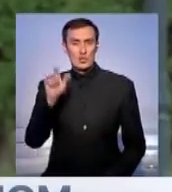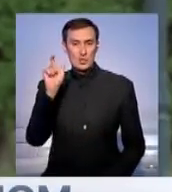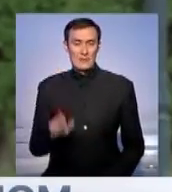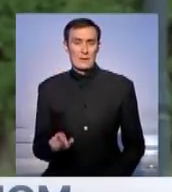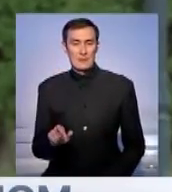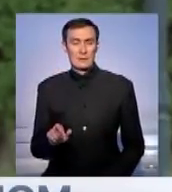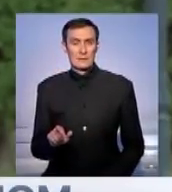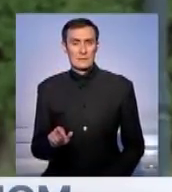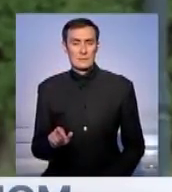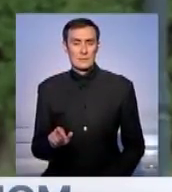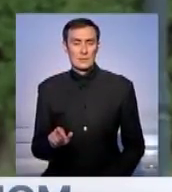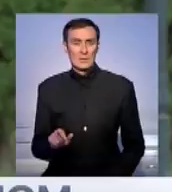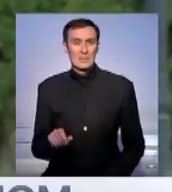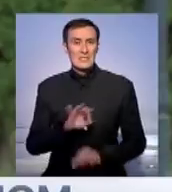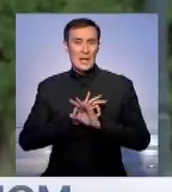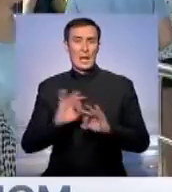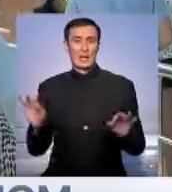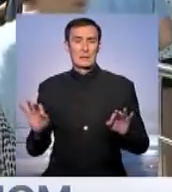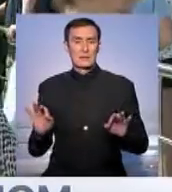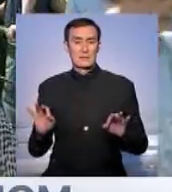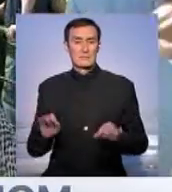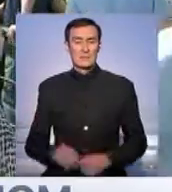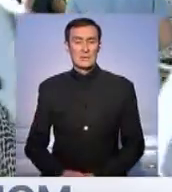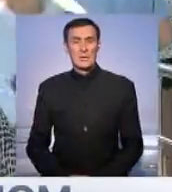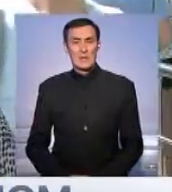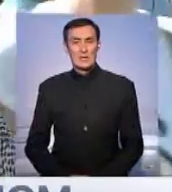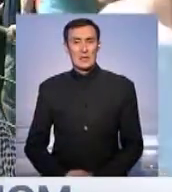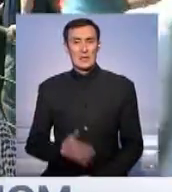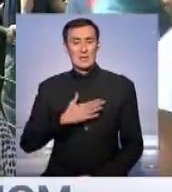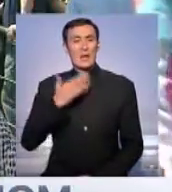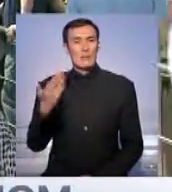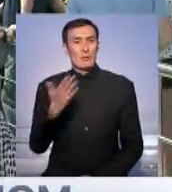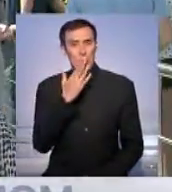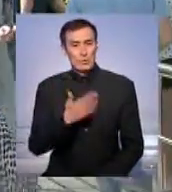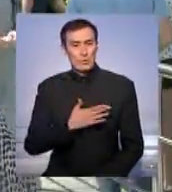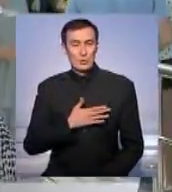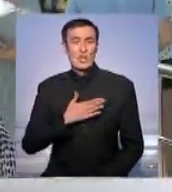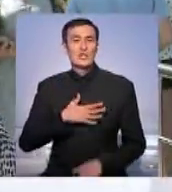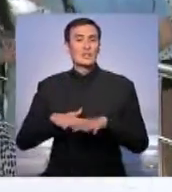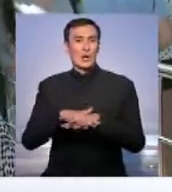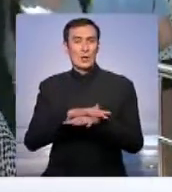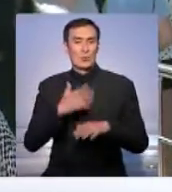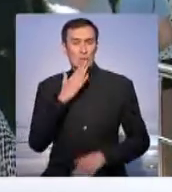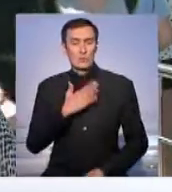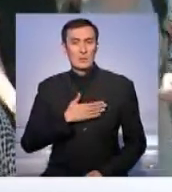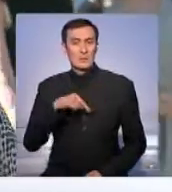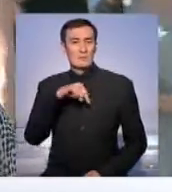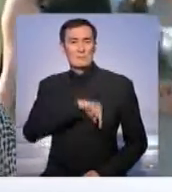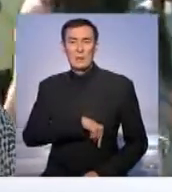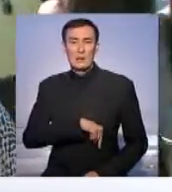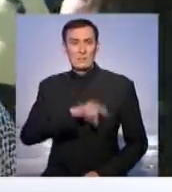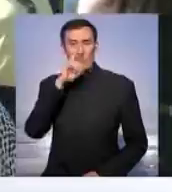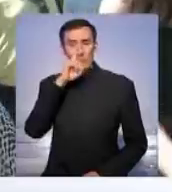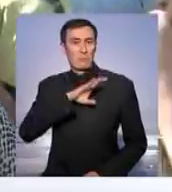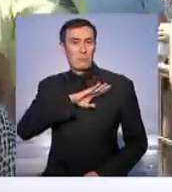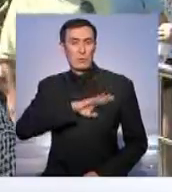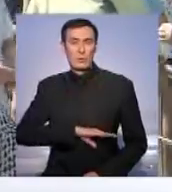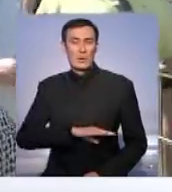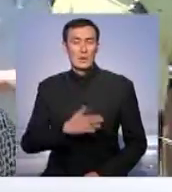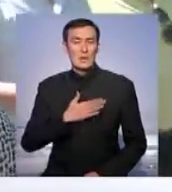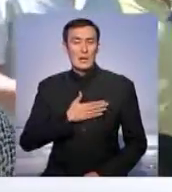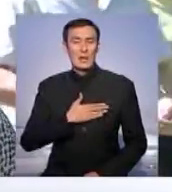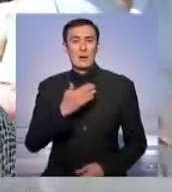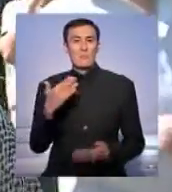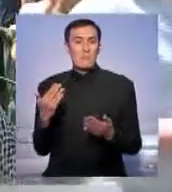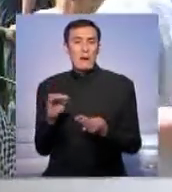человек-друг такой, идеальный. Я его люблю. Вообще весь народ любит. Не так плохо было. Видели, я повторно